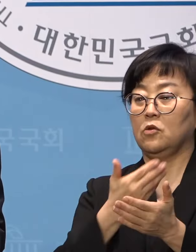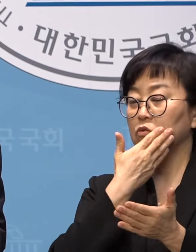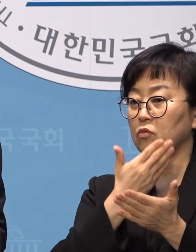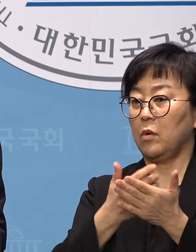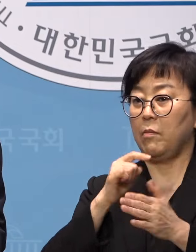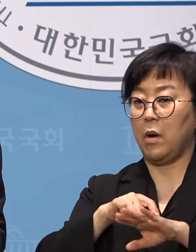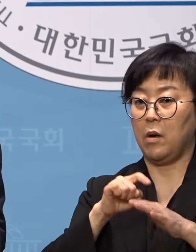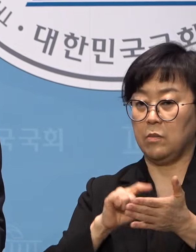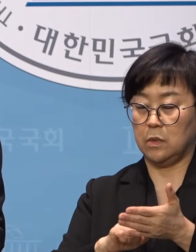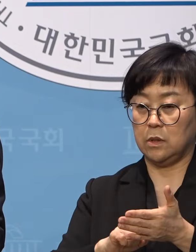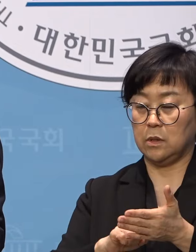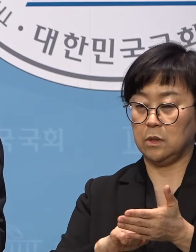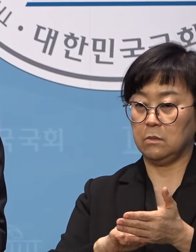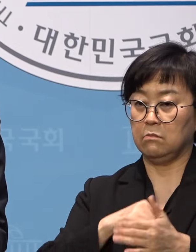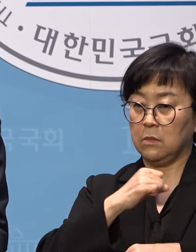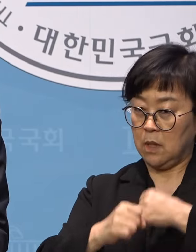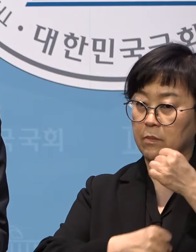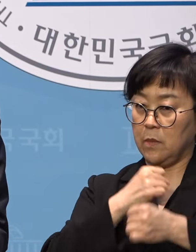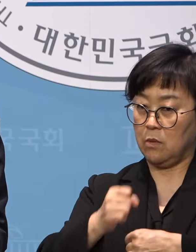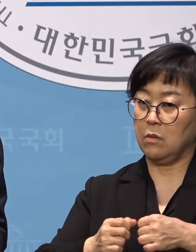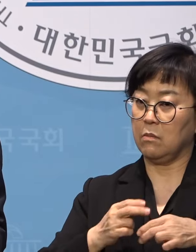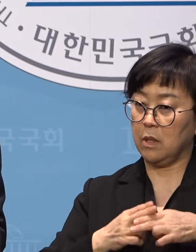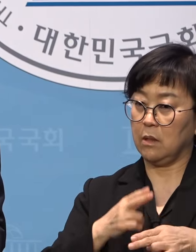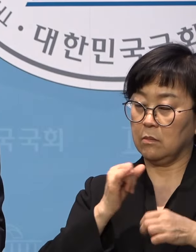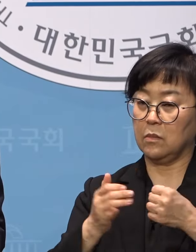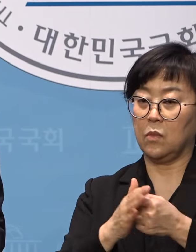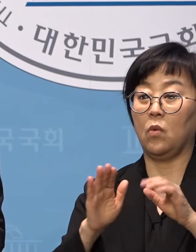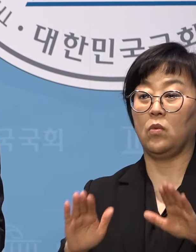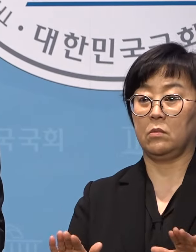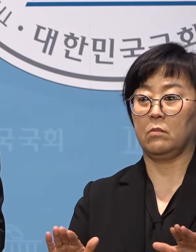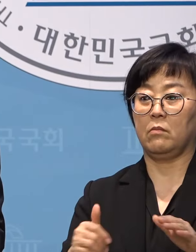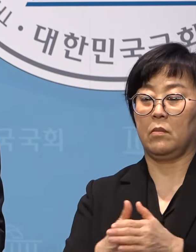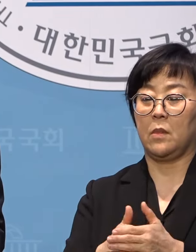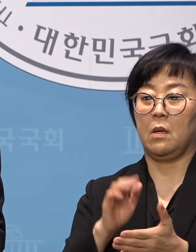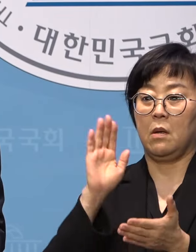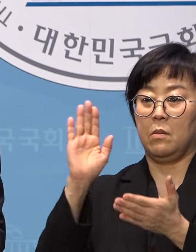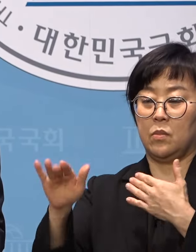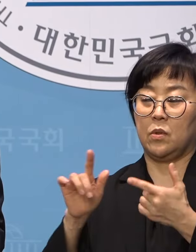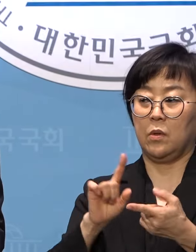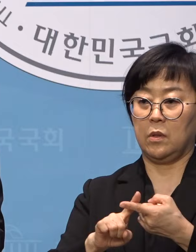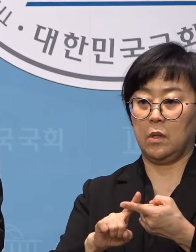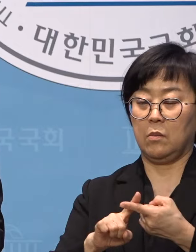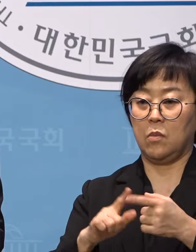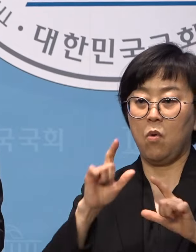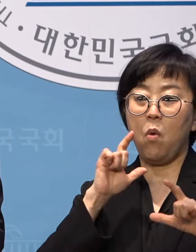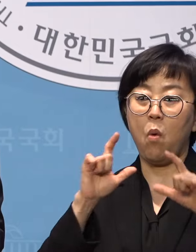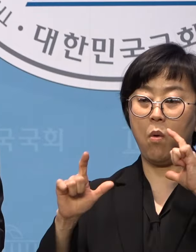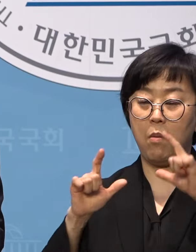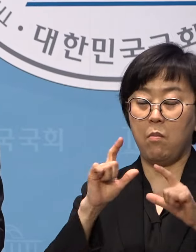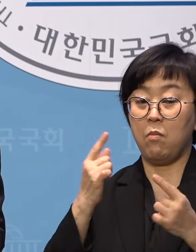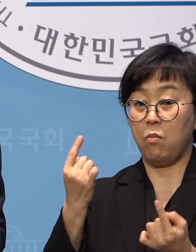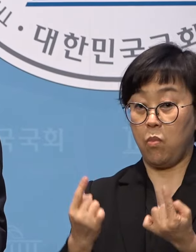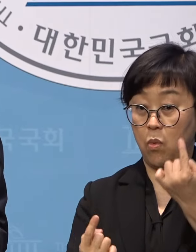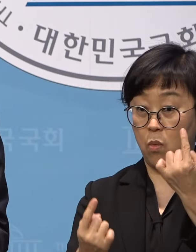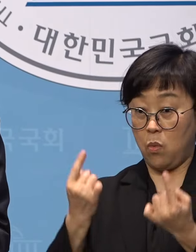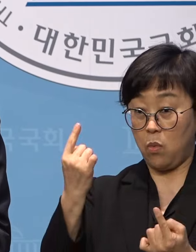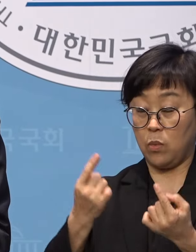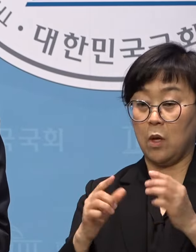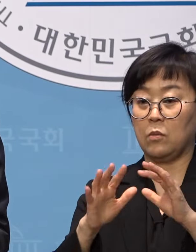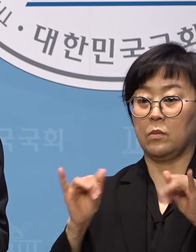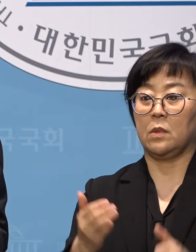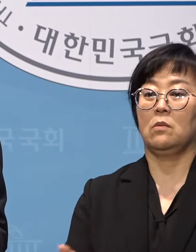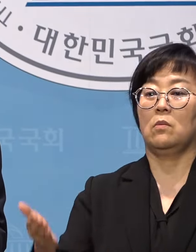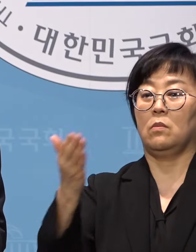마음을 함부로 재단했던 것은 아닌지, 오늘만큼은 앞으로에 대한 호언장담보다는